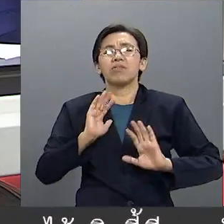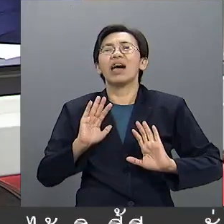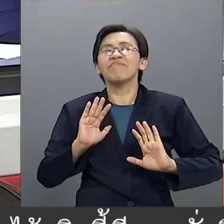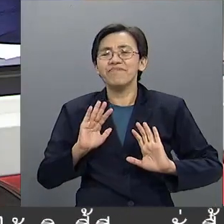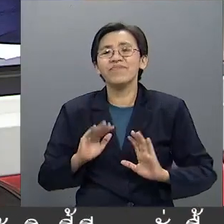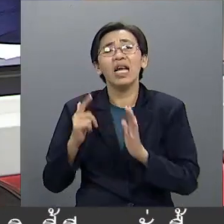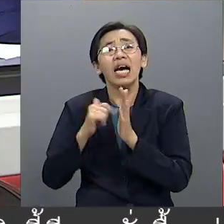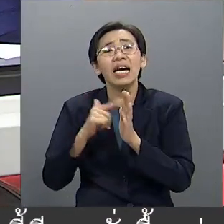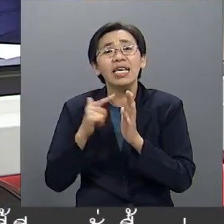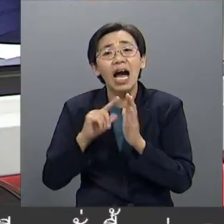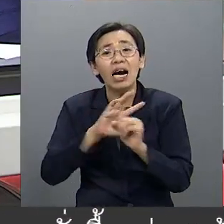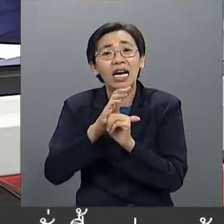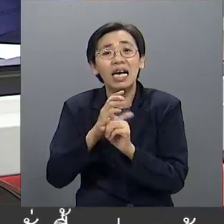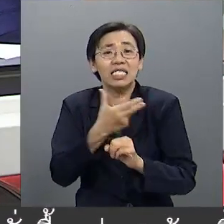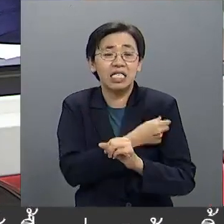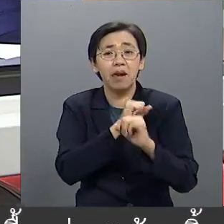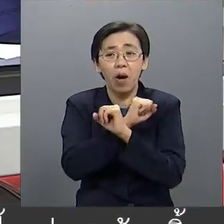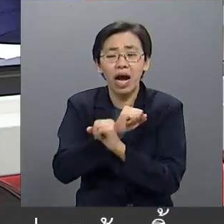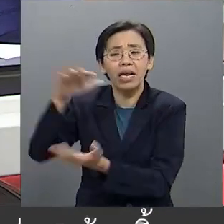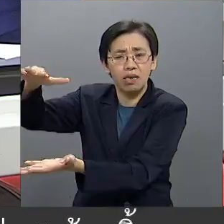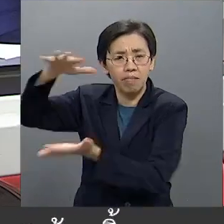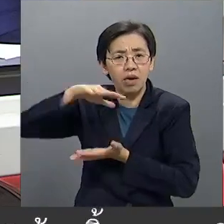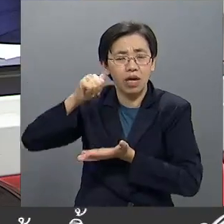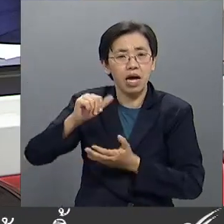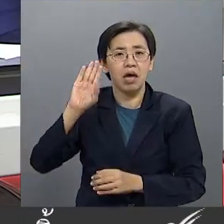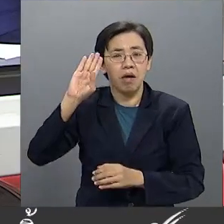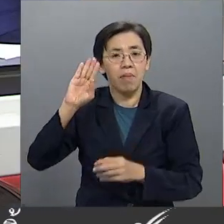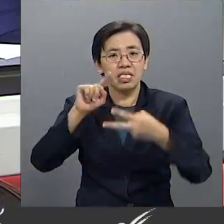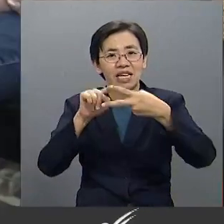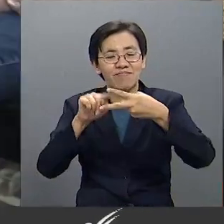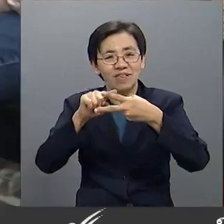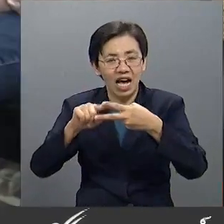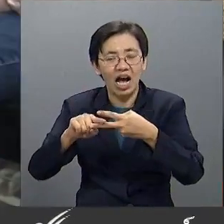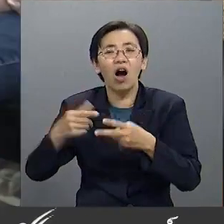ซึ่งขณะนี้มี2บริษัทวัคซีนที่มาขอขึ้นทะเบียนกับอย.แล้วครับ